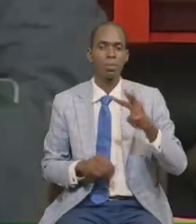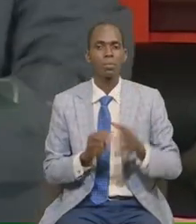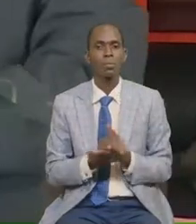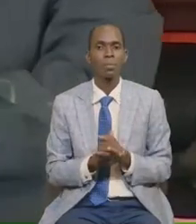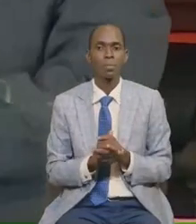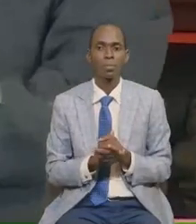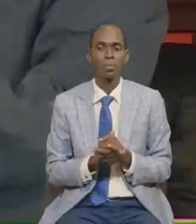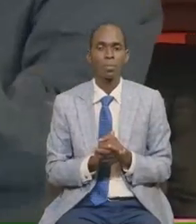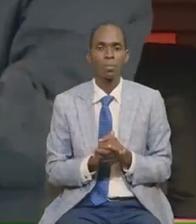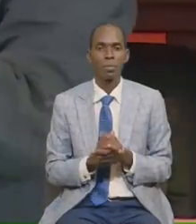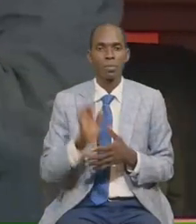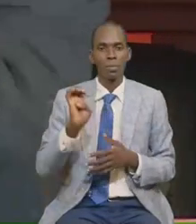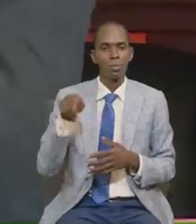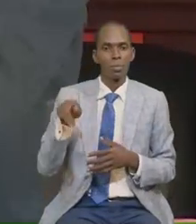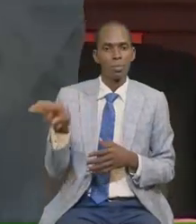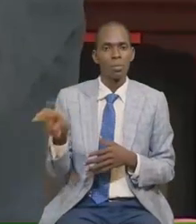chapitre 48